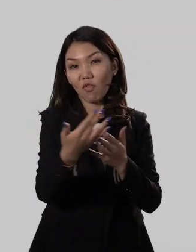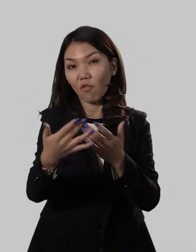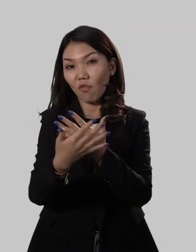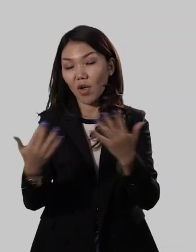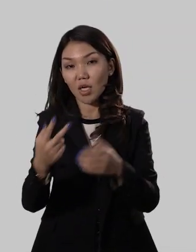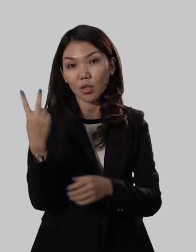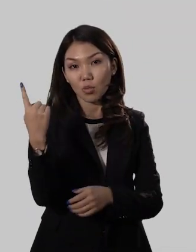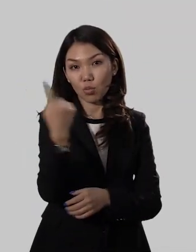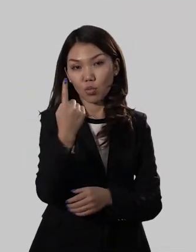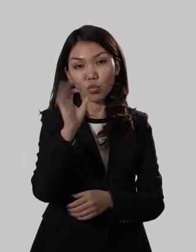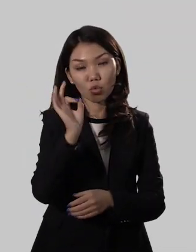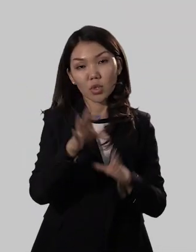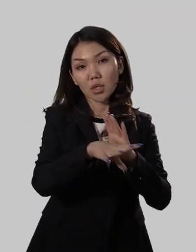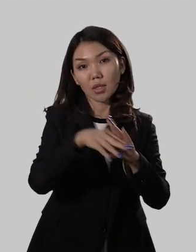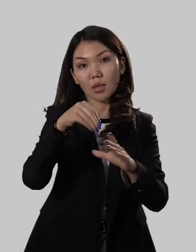бирөөсүн тандагыла.